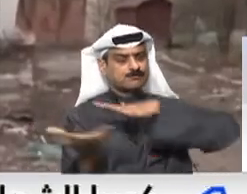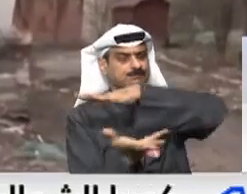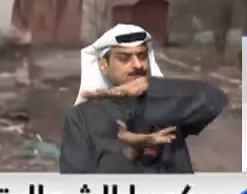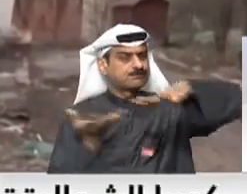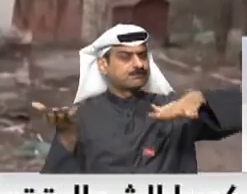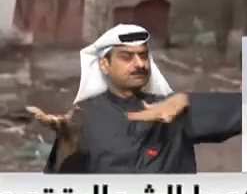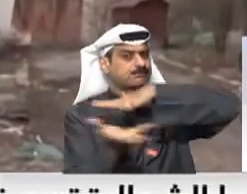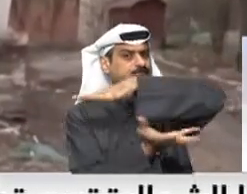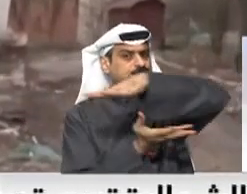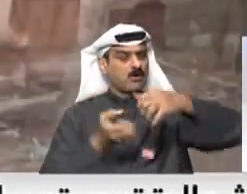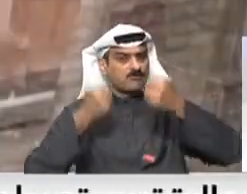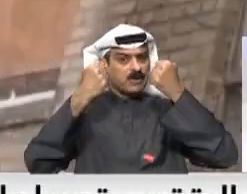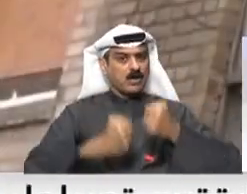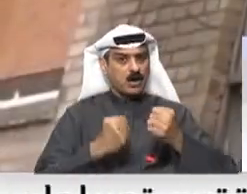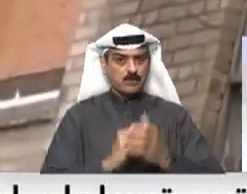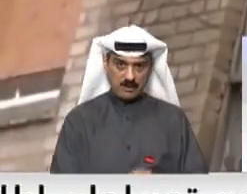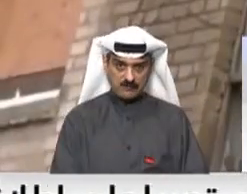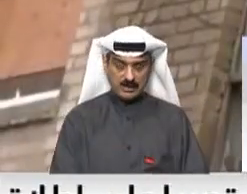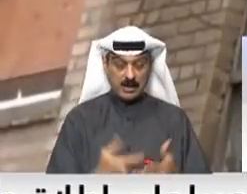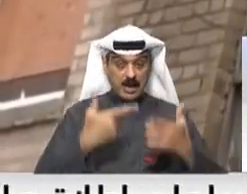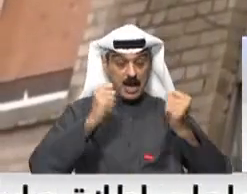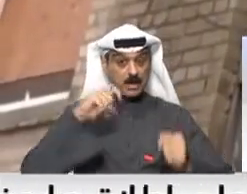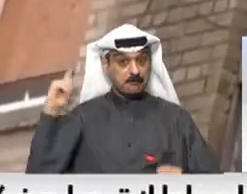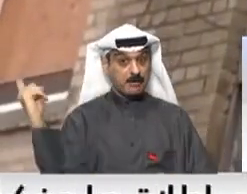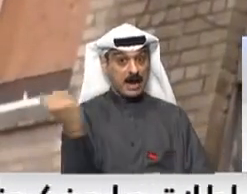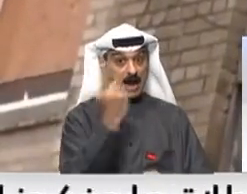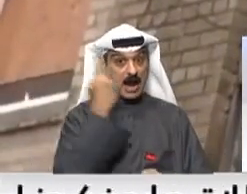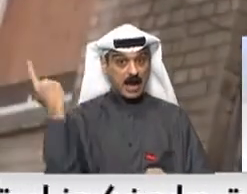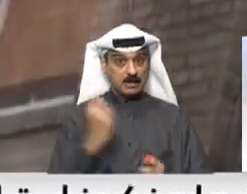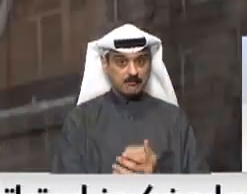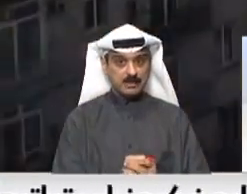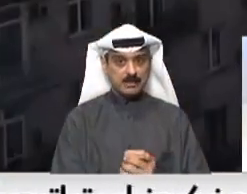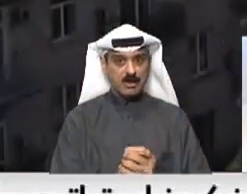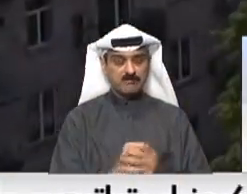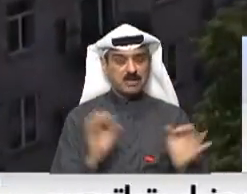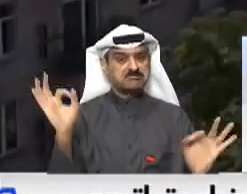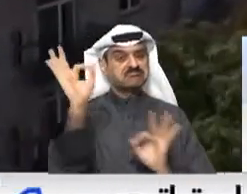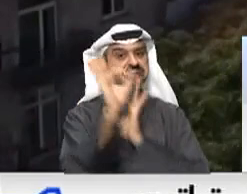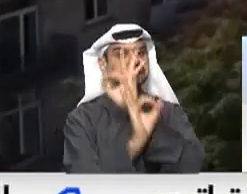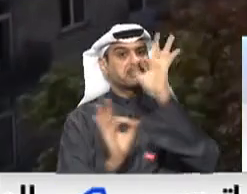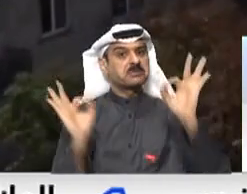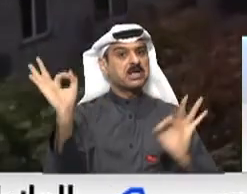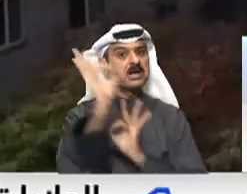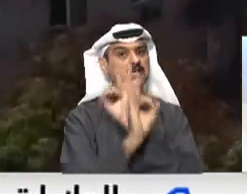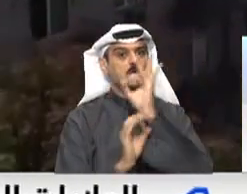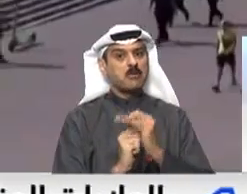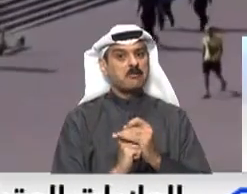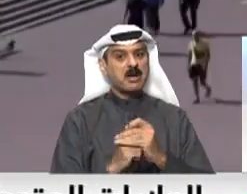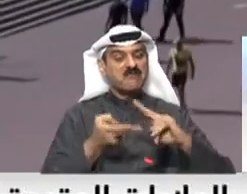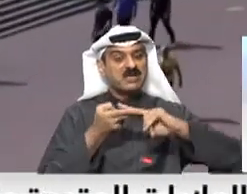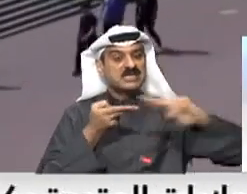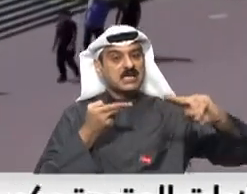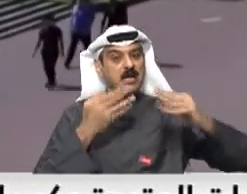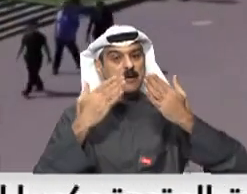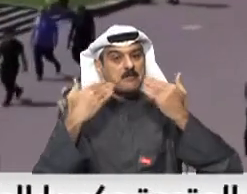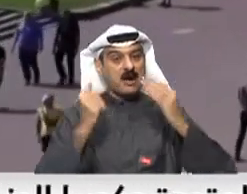سقف، ربما تصعيد لحرب عالمية ونووية، وربما سلام بغمضة